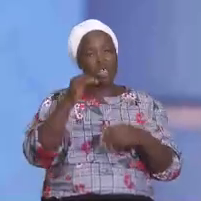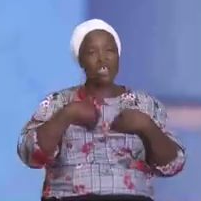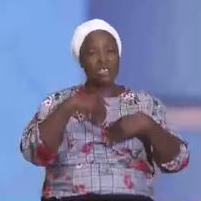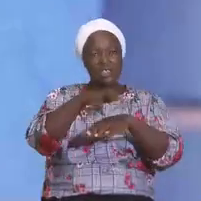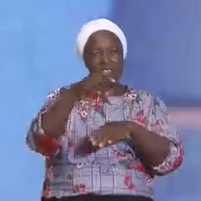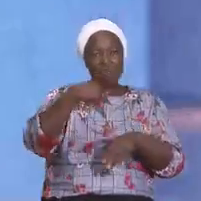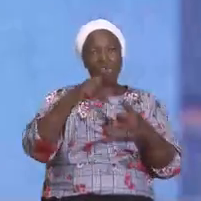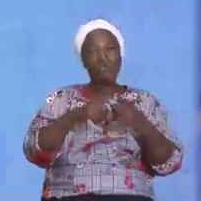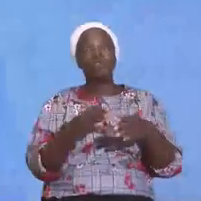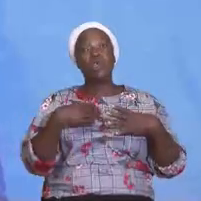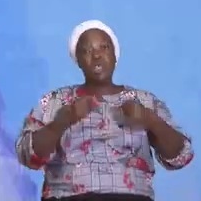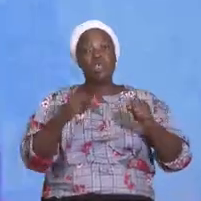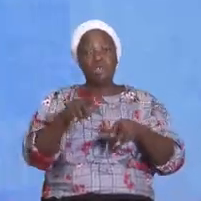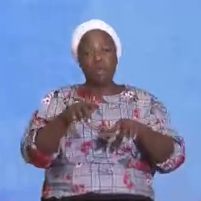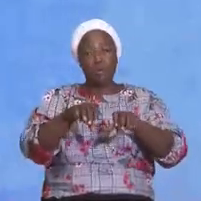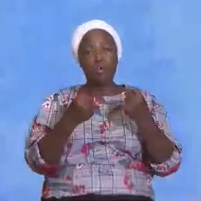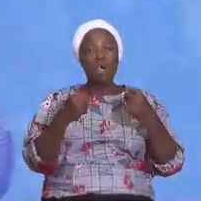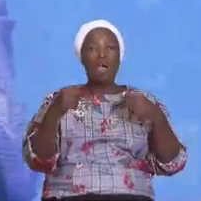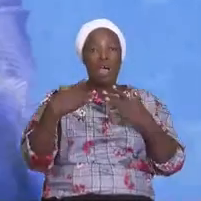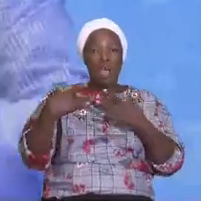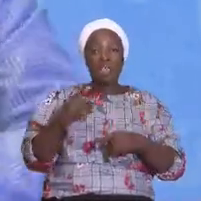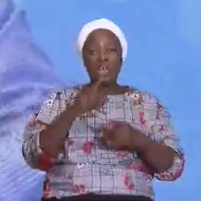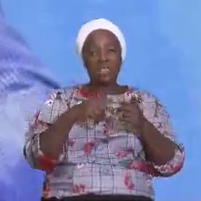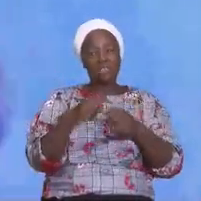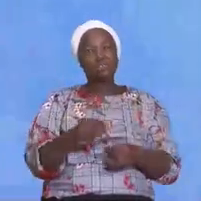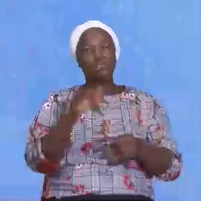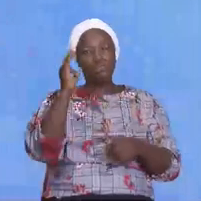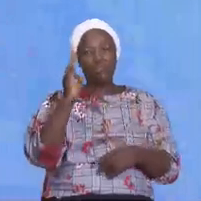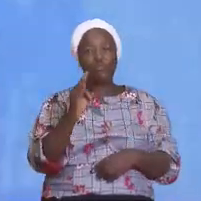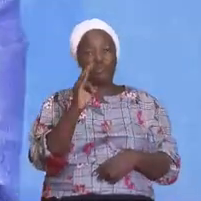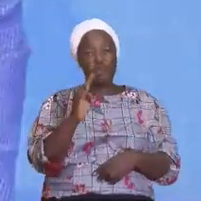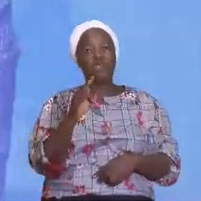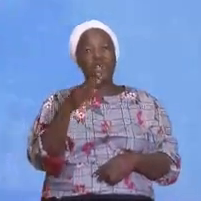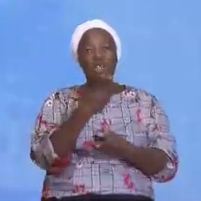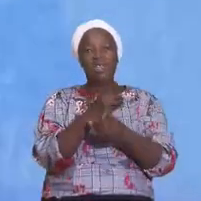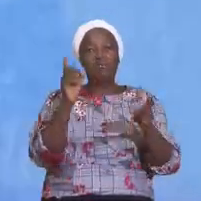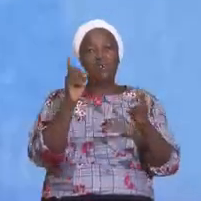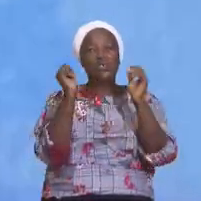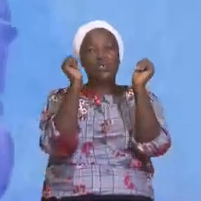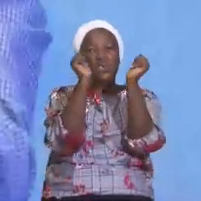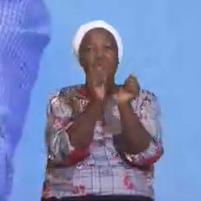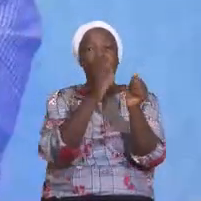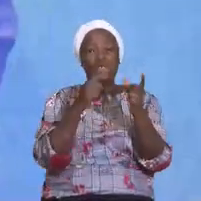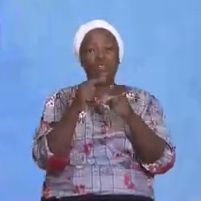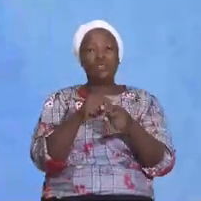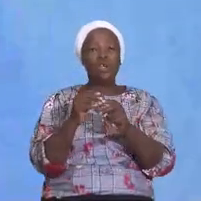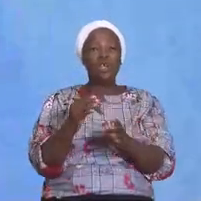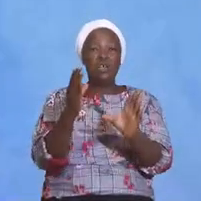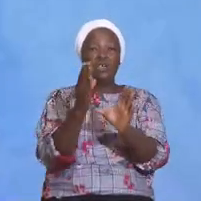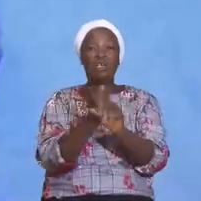nouvelle pour les pauvres. Il m'a envoyé guérir ceux qui ont le cœur